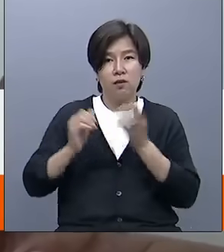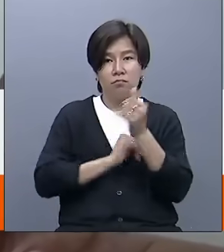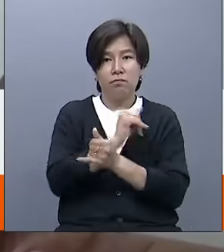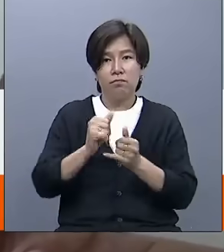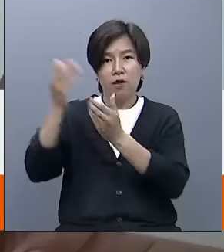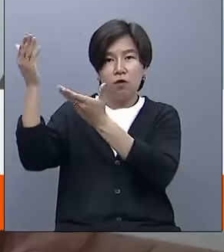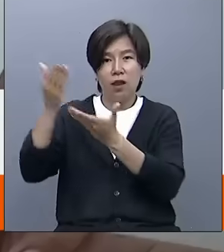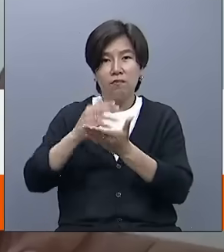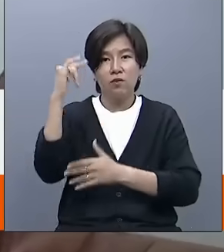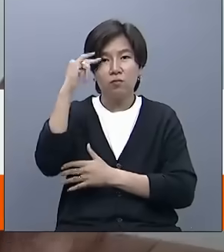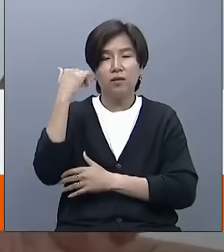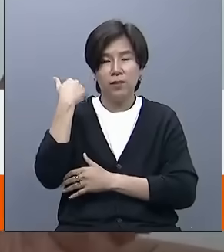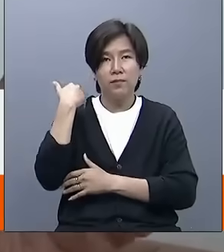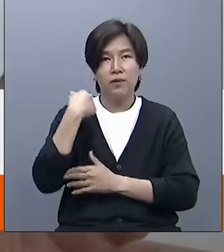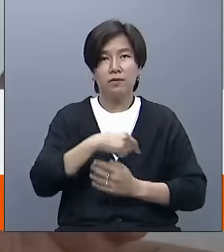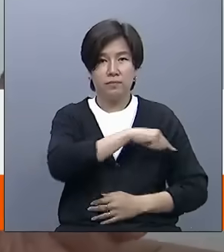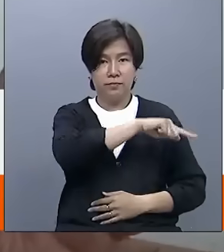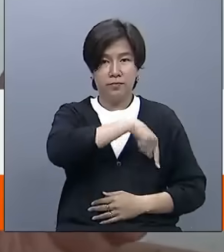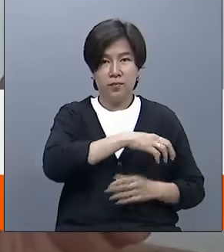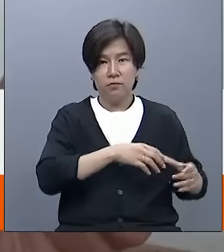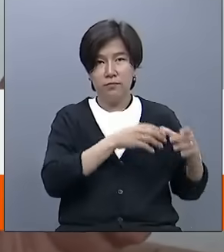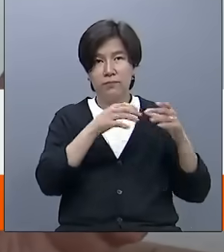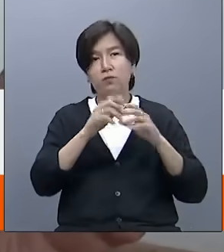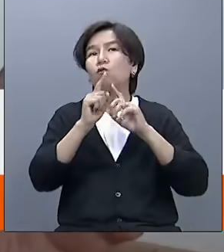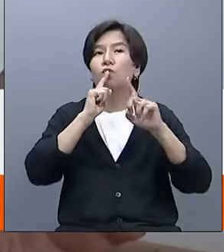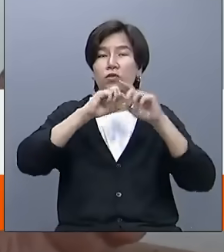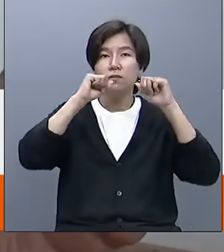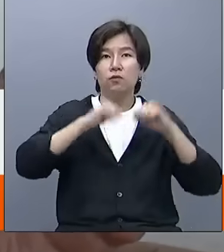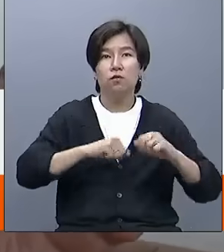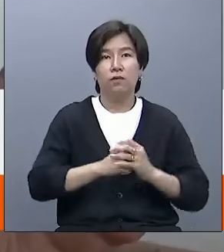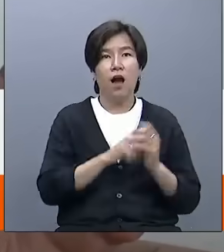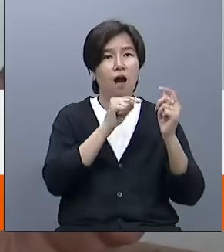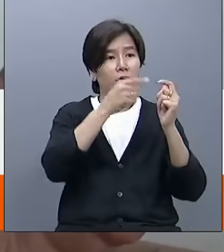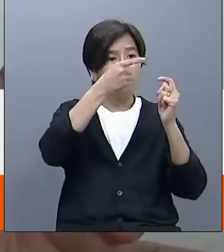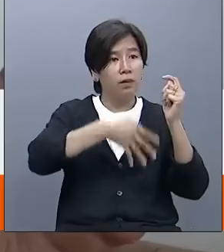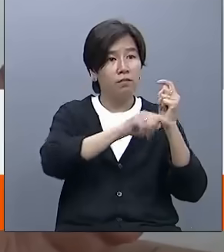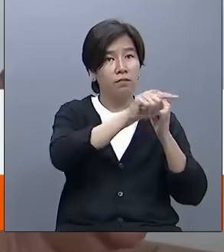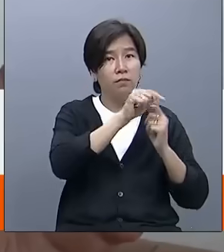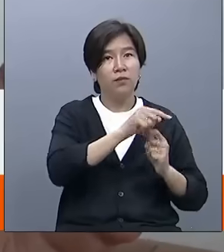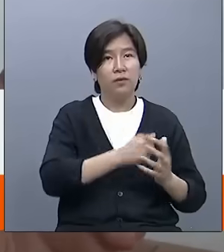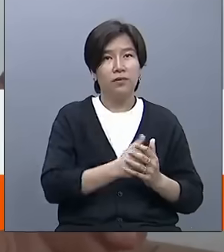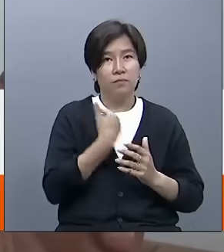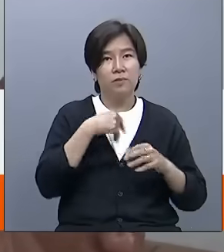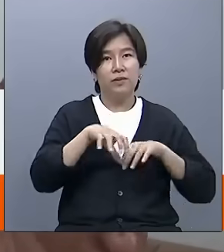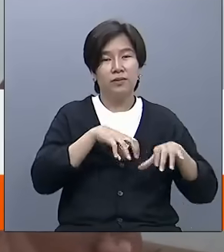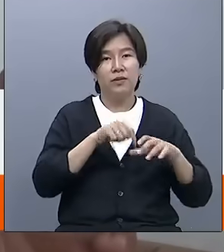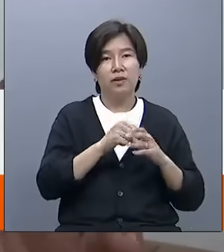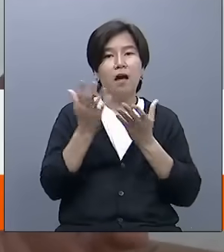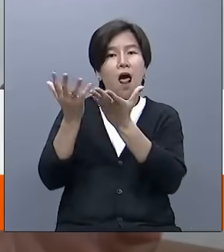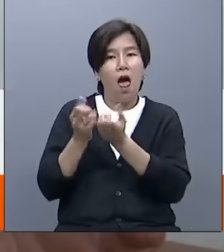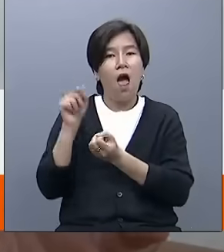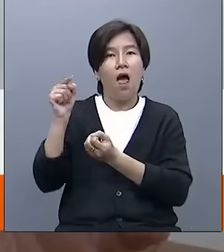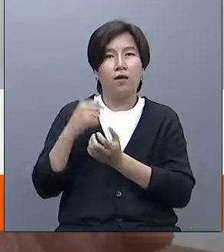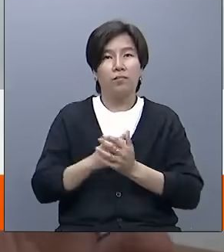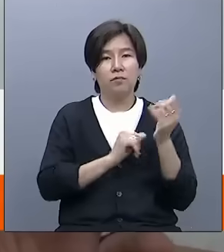ามบินก็มีบางพื้นที่ได้ประสานได้คุยกันมาแล้วแต่ละเพื่อก็ ได้มีจัดกันไปรับแต่ละพื้นที่ต่างค